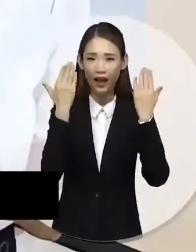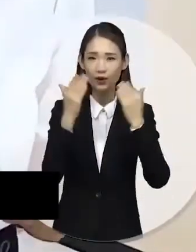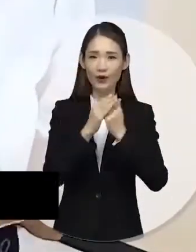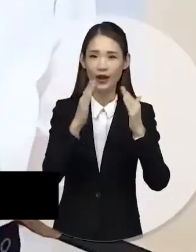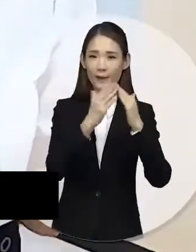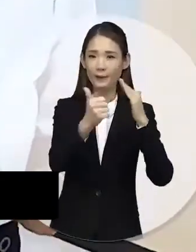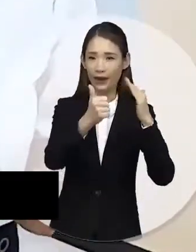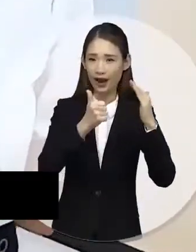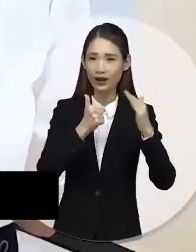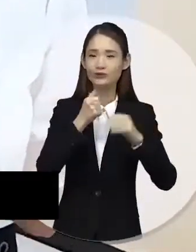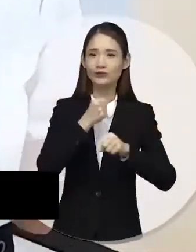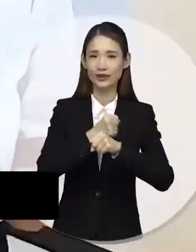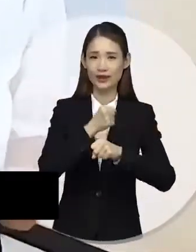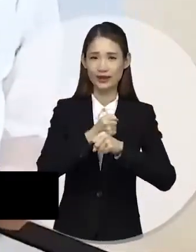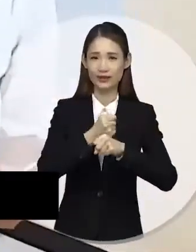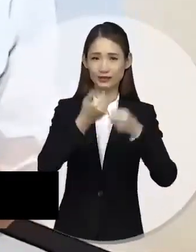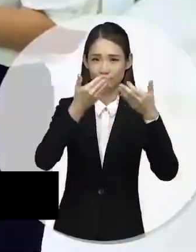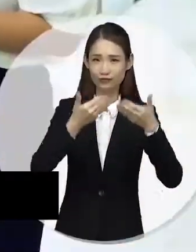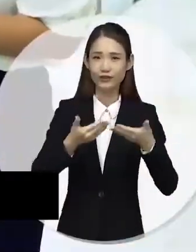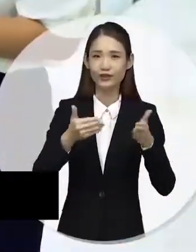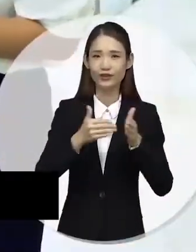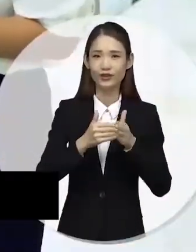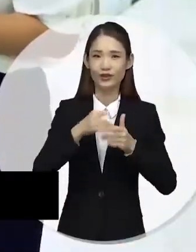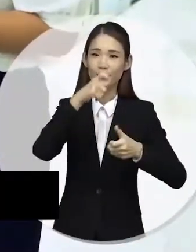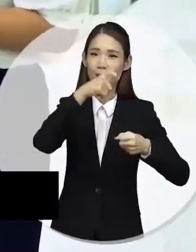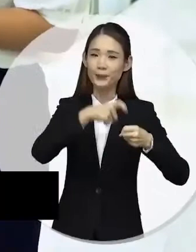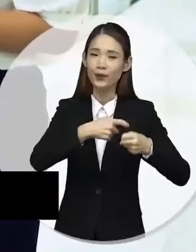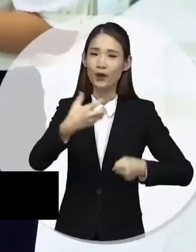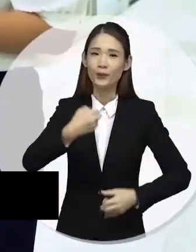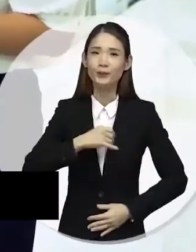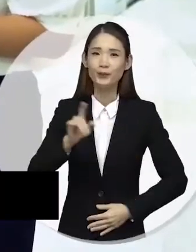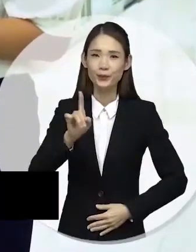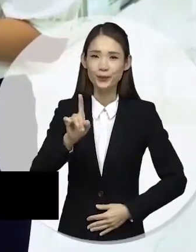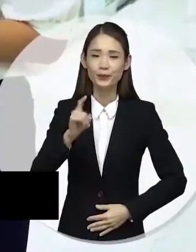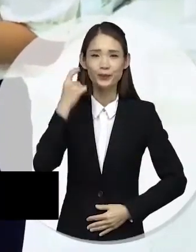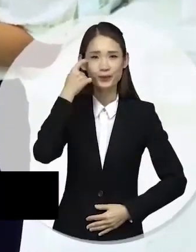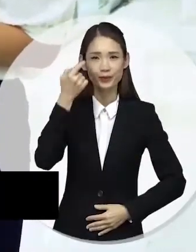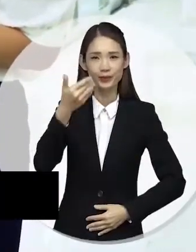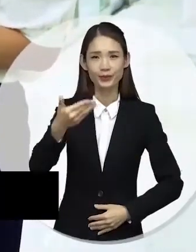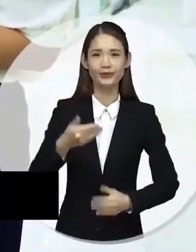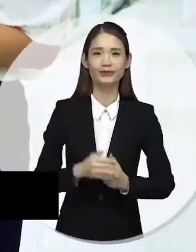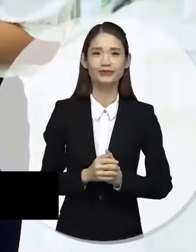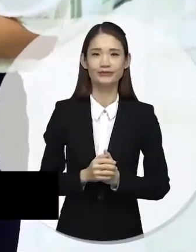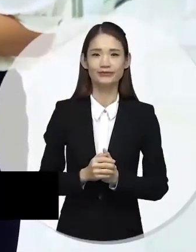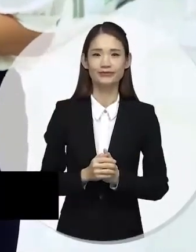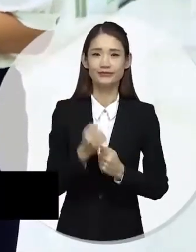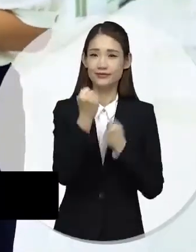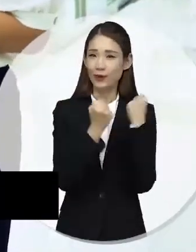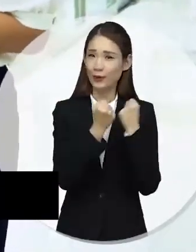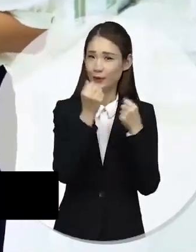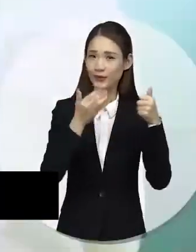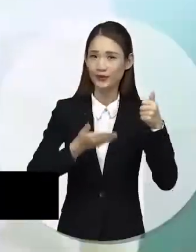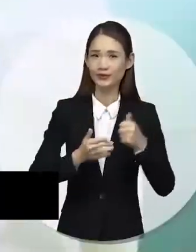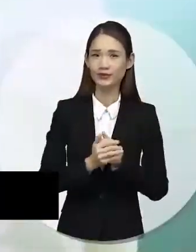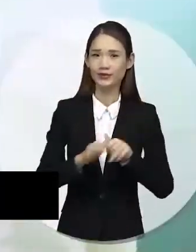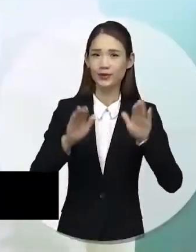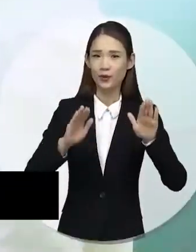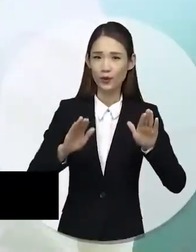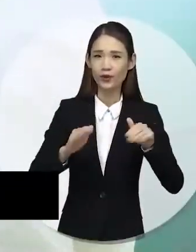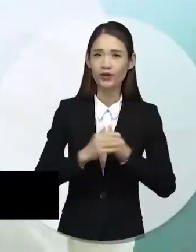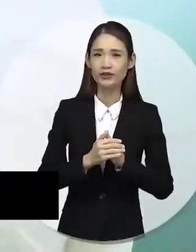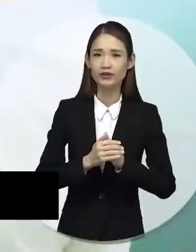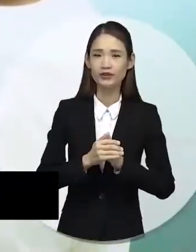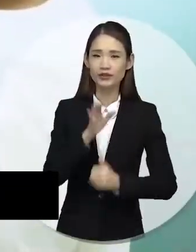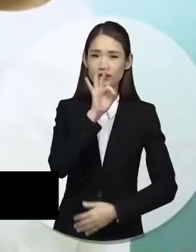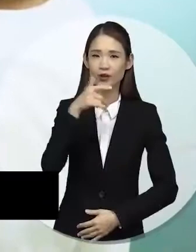학교 이렇게 방문해 주시게 되었는데 어떤 목적 갖고 방문하시게 되셨는지 설명해 주실 수 있으세요? 오늘 그러니까